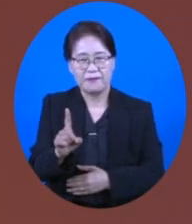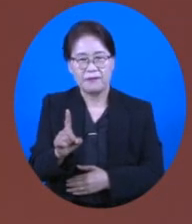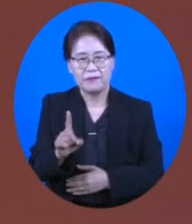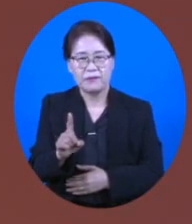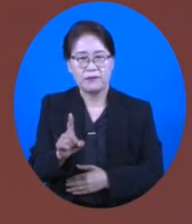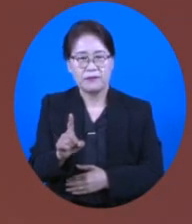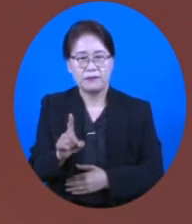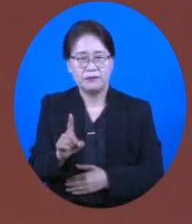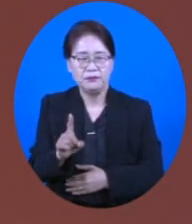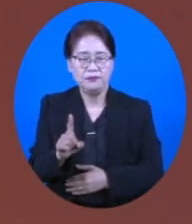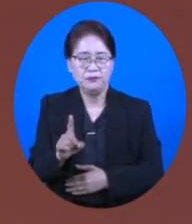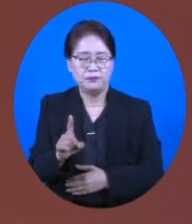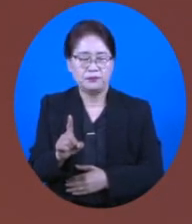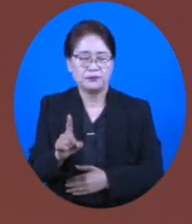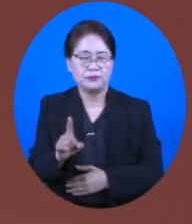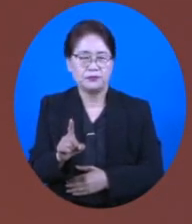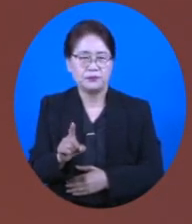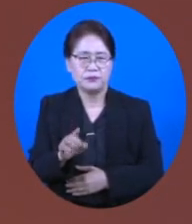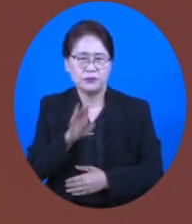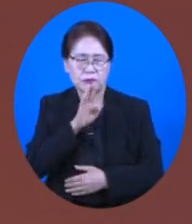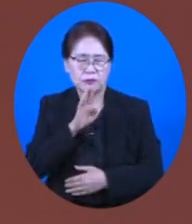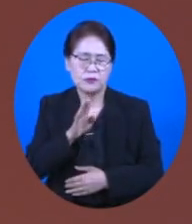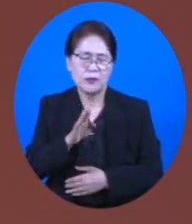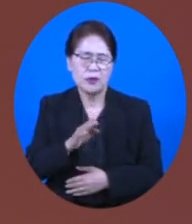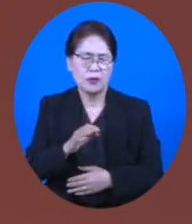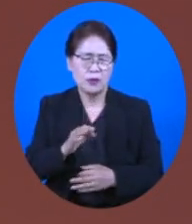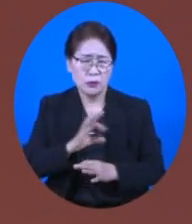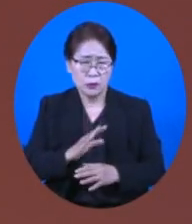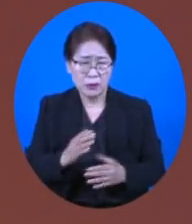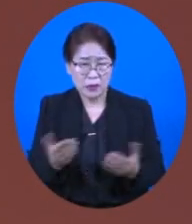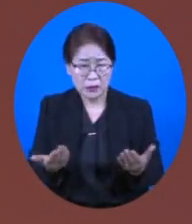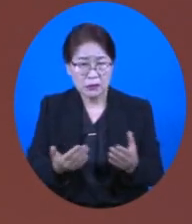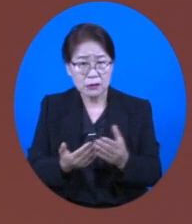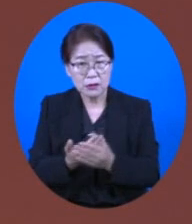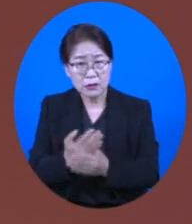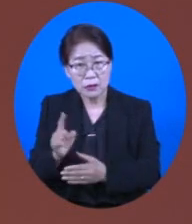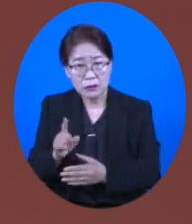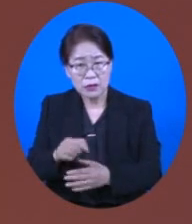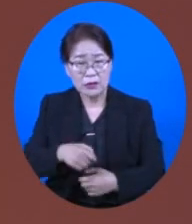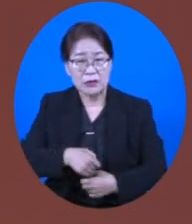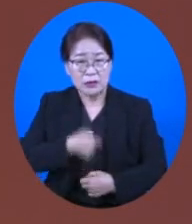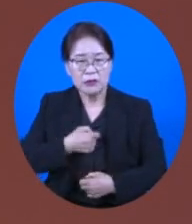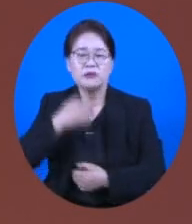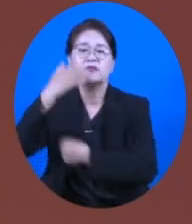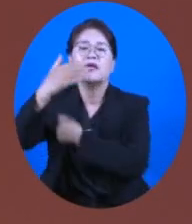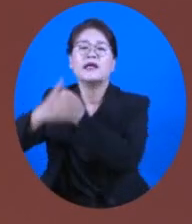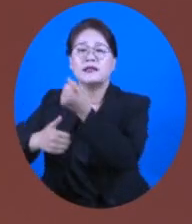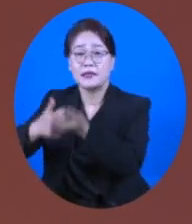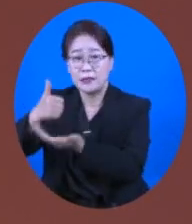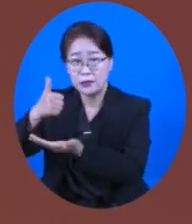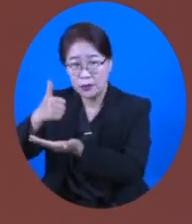정말 놀라운 일이 벌어졌어요. 그것은 의로우신 하나님이,